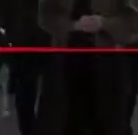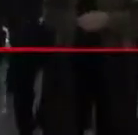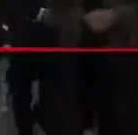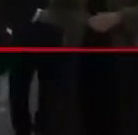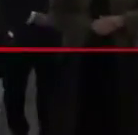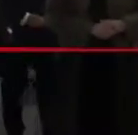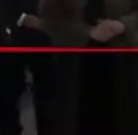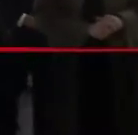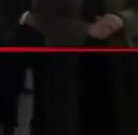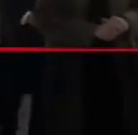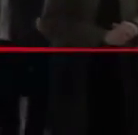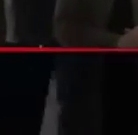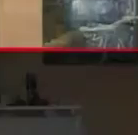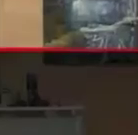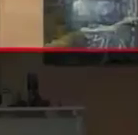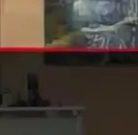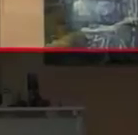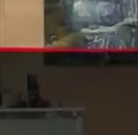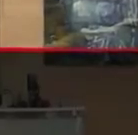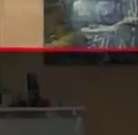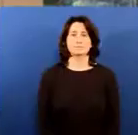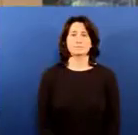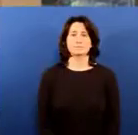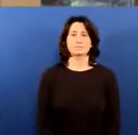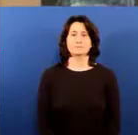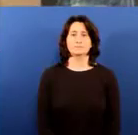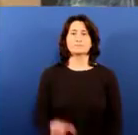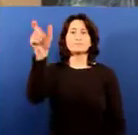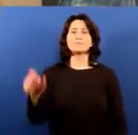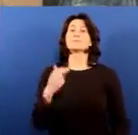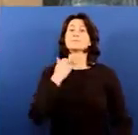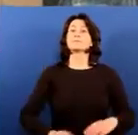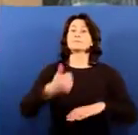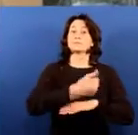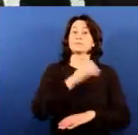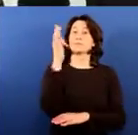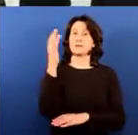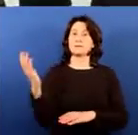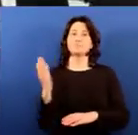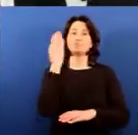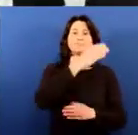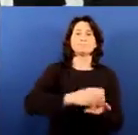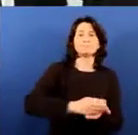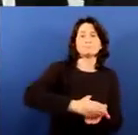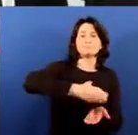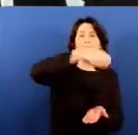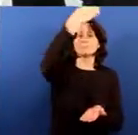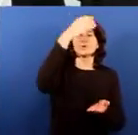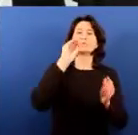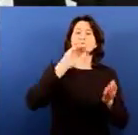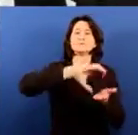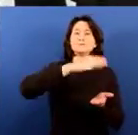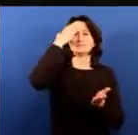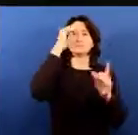Bizkaiko aldun nagusi Jose Luis Bilbaok eta Aldondiko Gobernu Kontseiluko kideek Iberdrolak Bilbon duen egoitza nagusia bizitatu